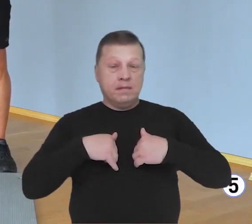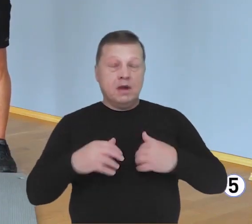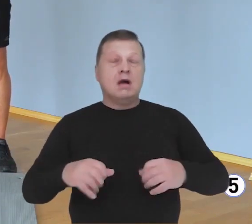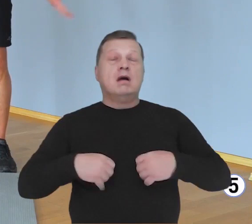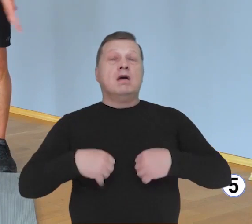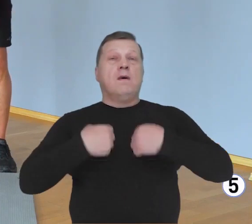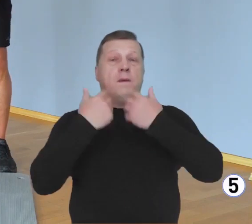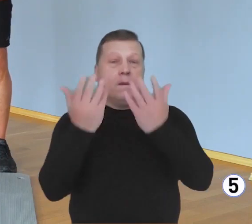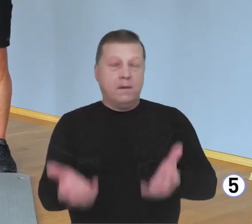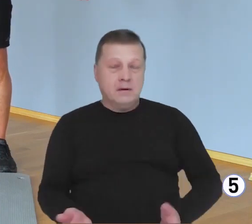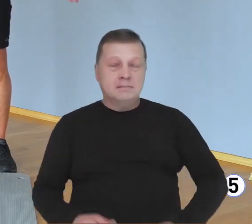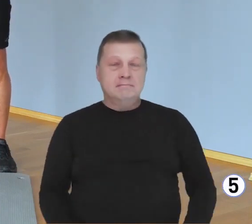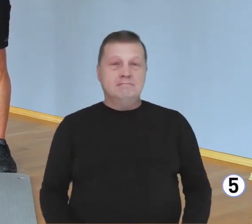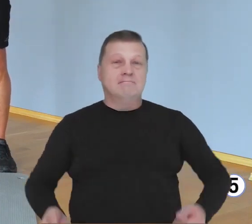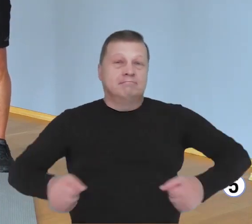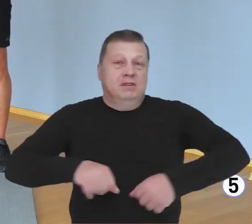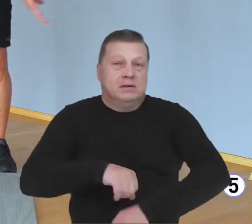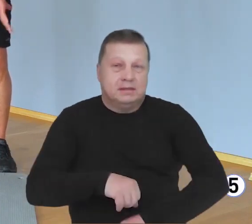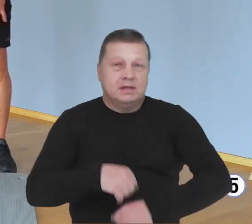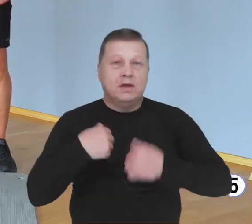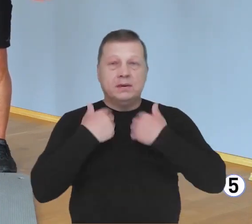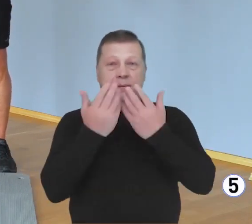głęboki wdech i do środka wydech.